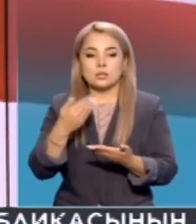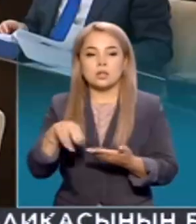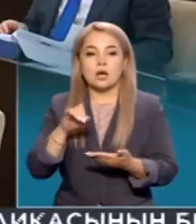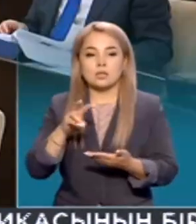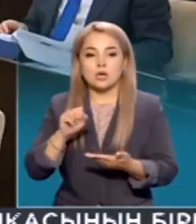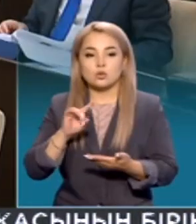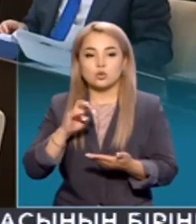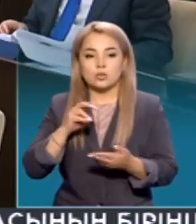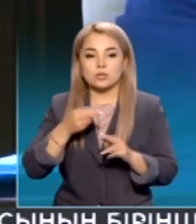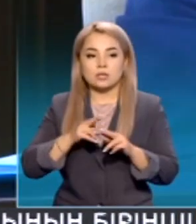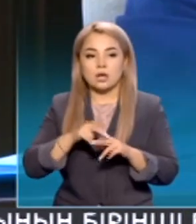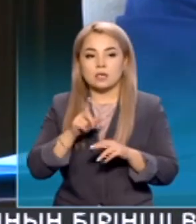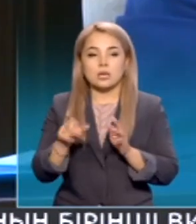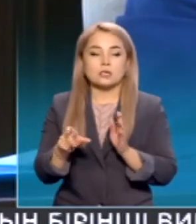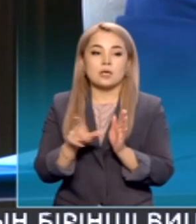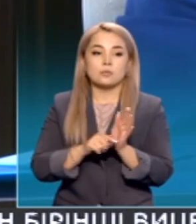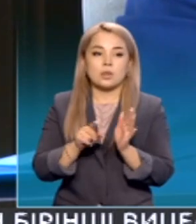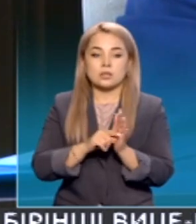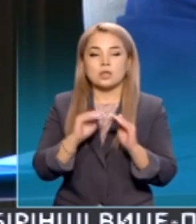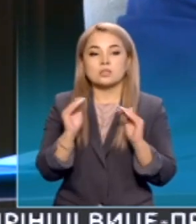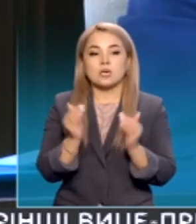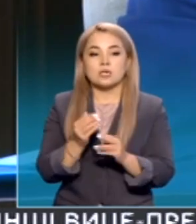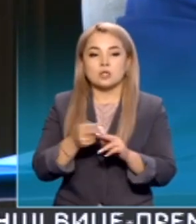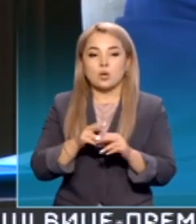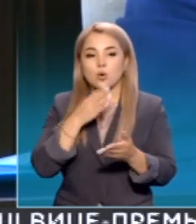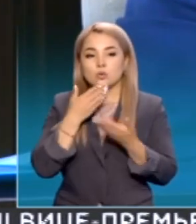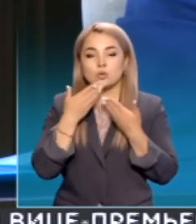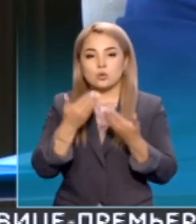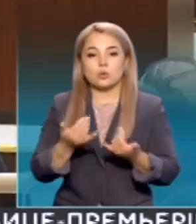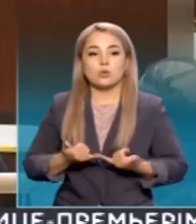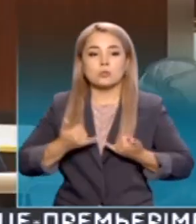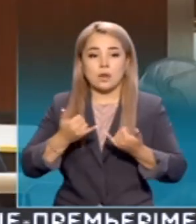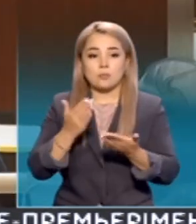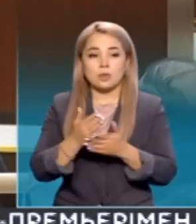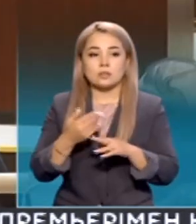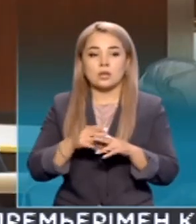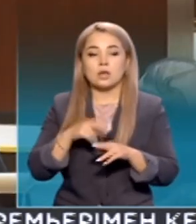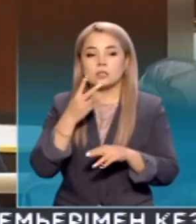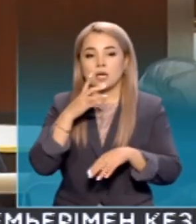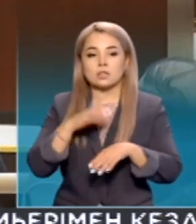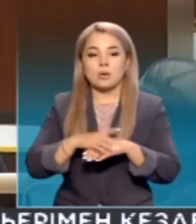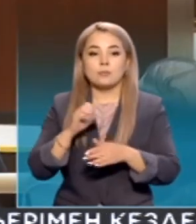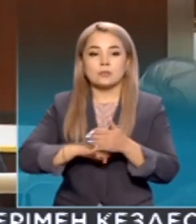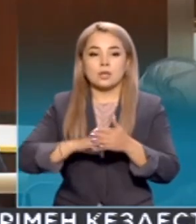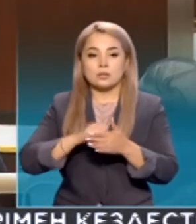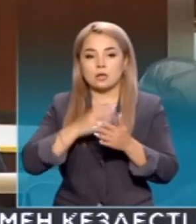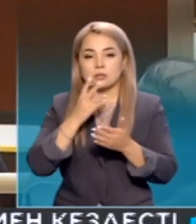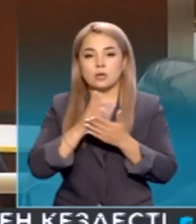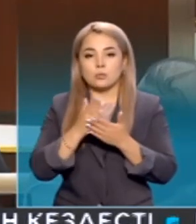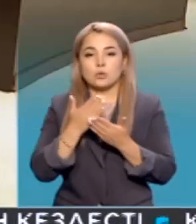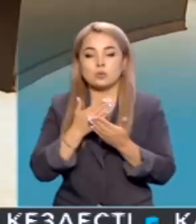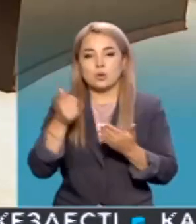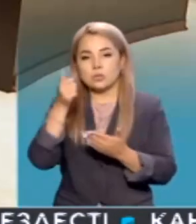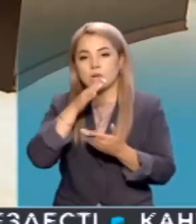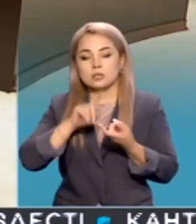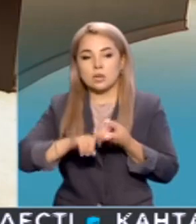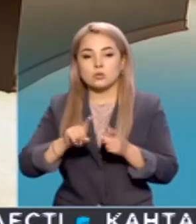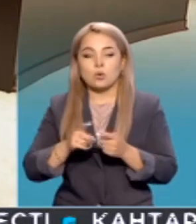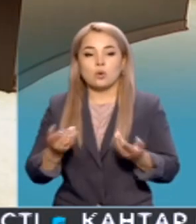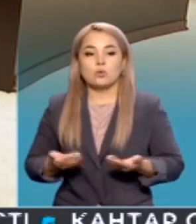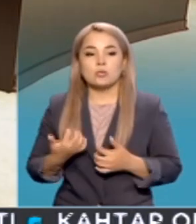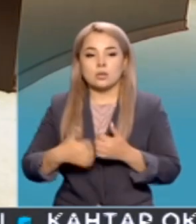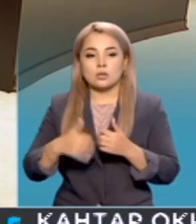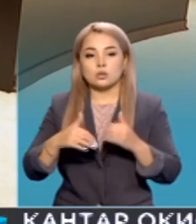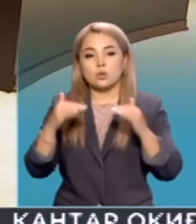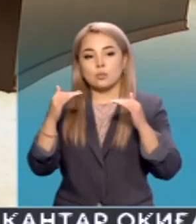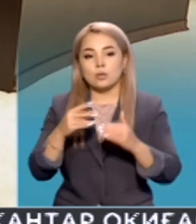әйелдердің зейнеткерлік жасын 58-ге қысқартуды ұсынды. Сенатордың айтуынша бұған бірнеше фактор себеп. Біріншіден, соңғы жылдарда орташа өмір сүру